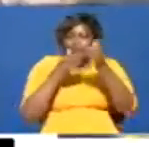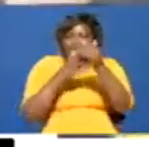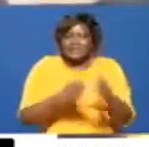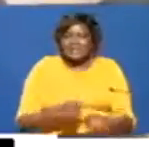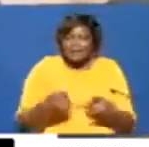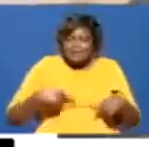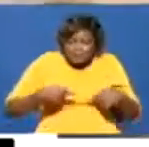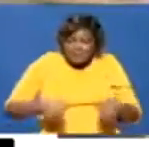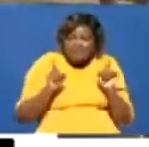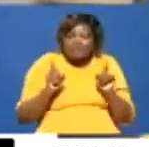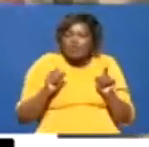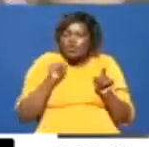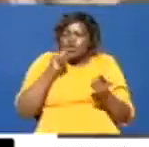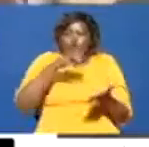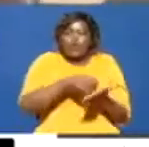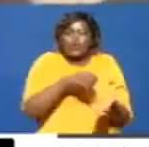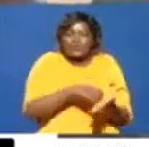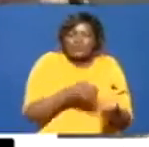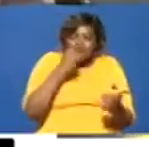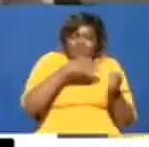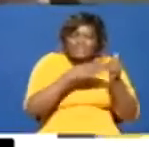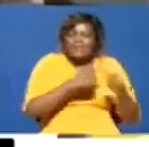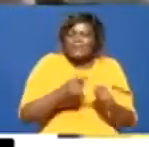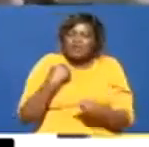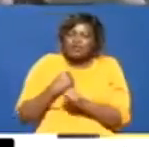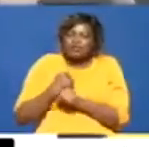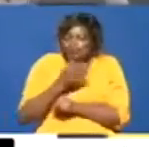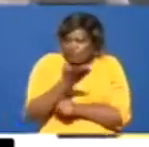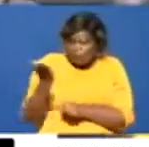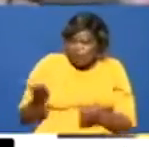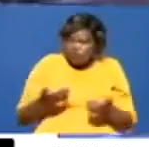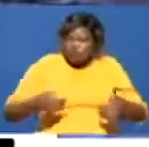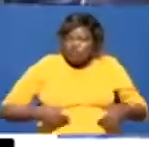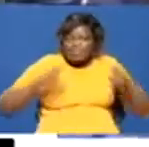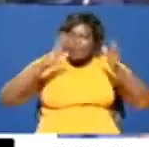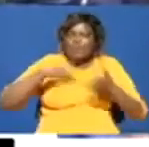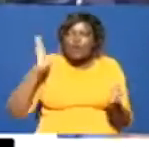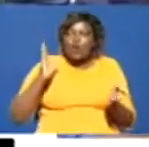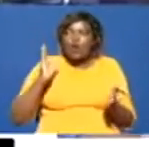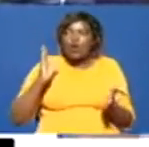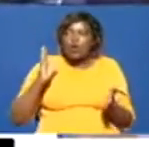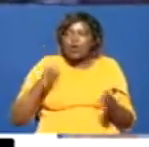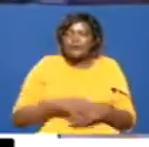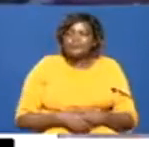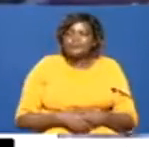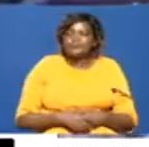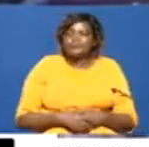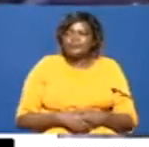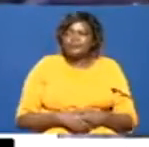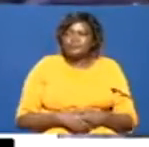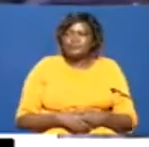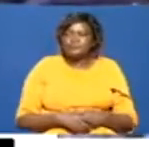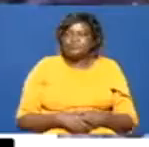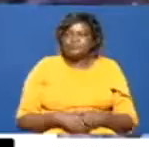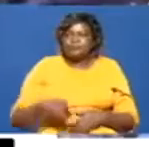wananchi. Sio positions ya leaders, ni kazi ya hawa vijana ndio ya muhimu. Sasa ati mjumbe wenu anasema